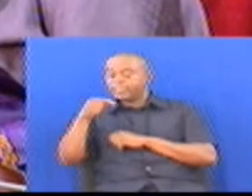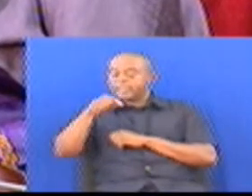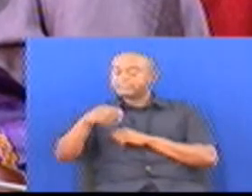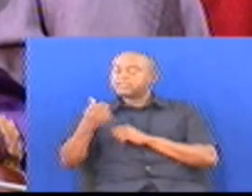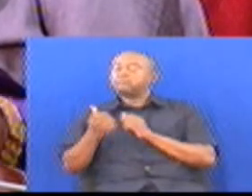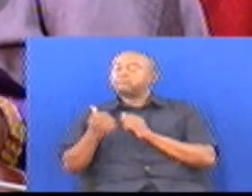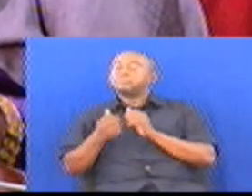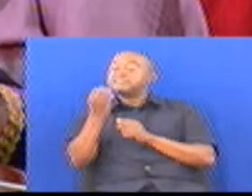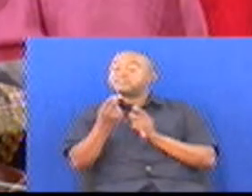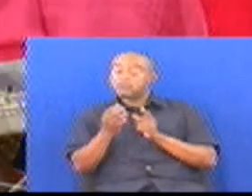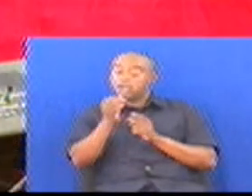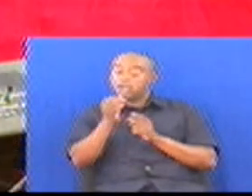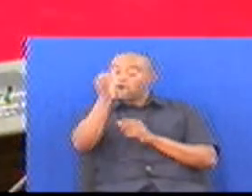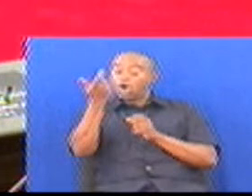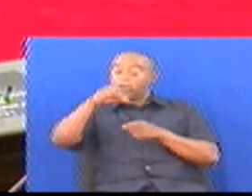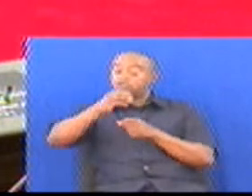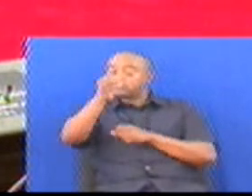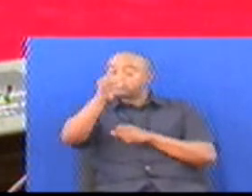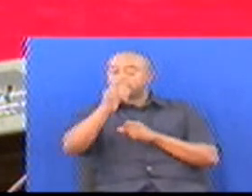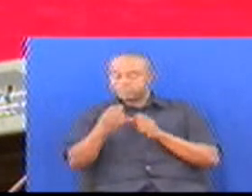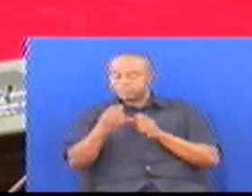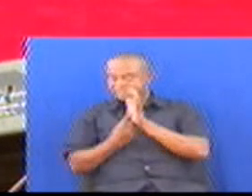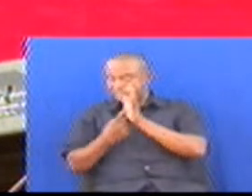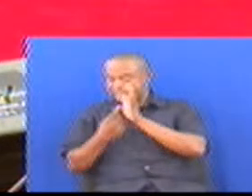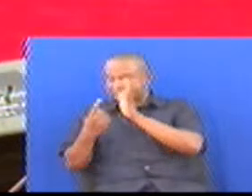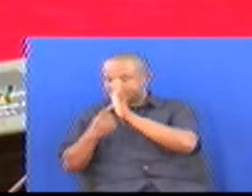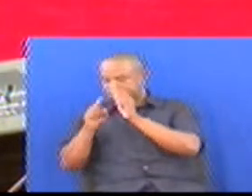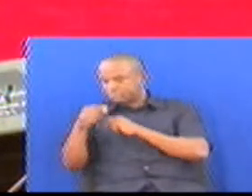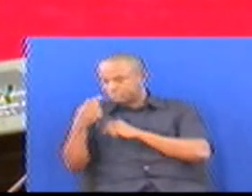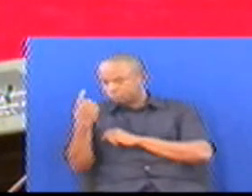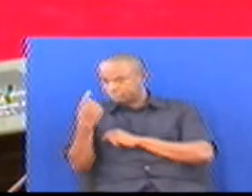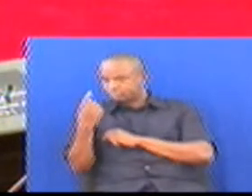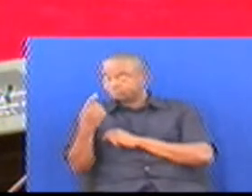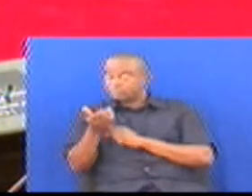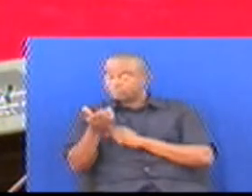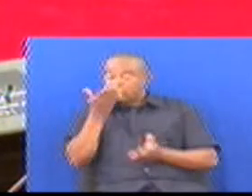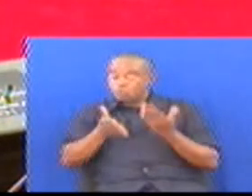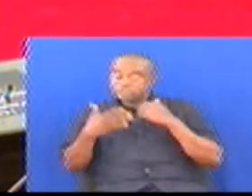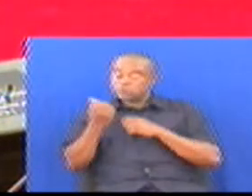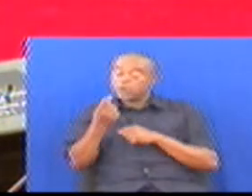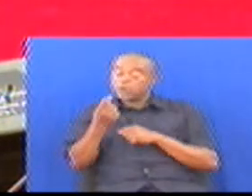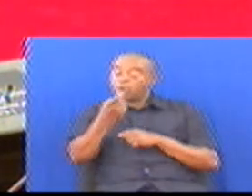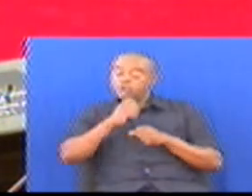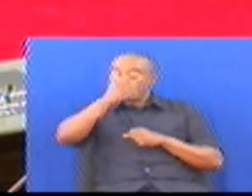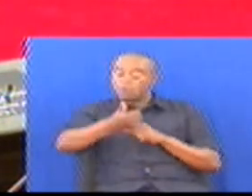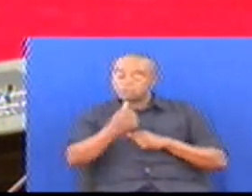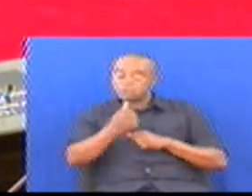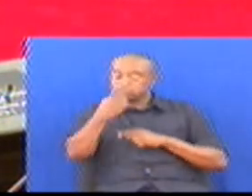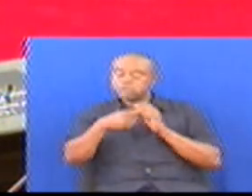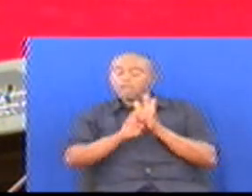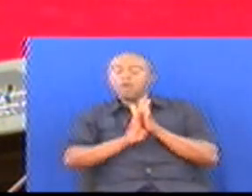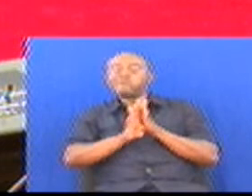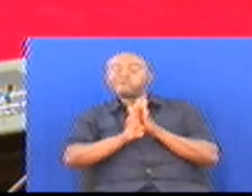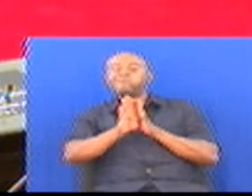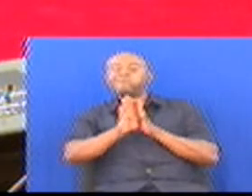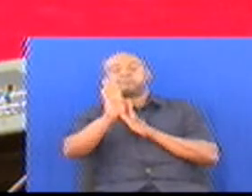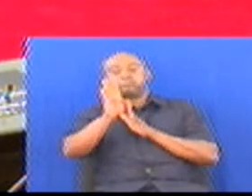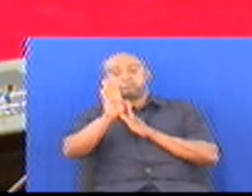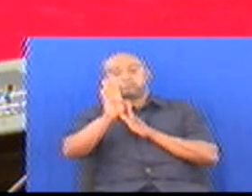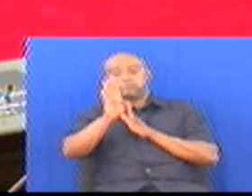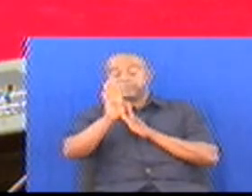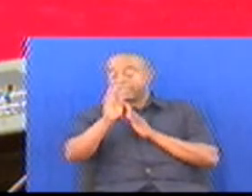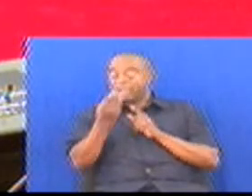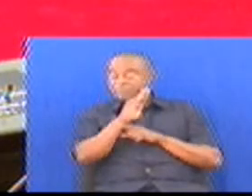la asilimia 69.1. Wastani wa mapato ya kodi kwa mwezi umeongezeka kutoka